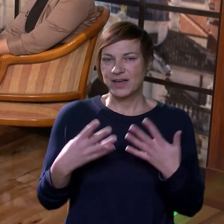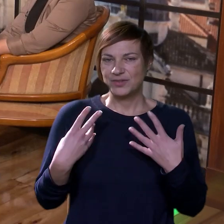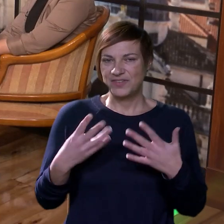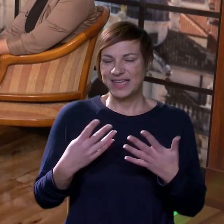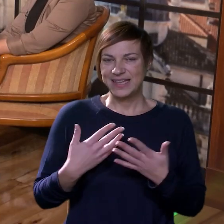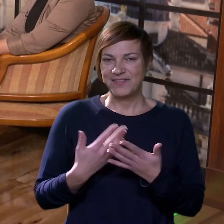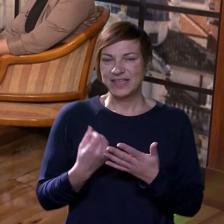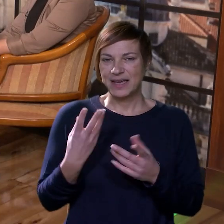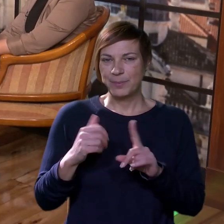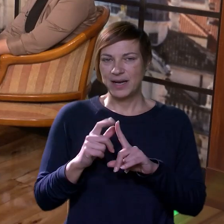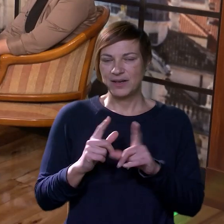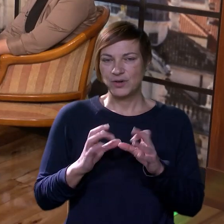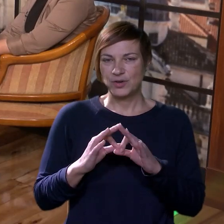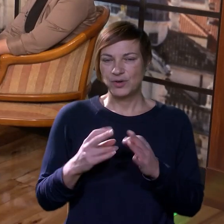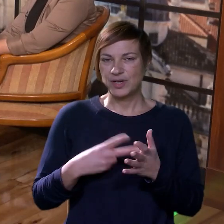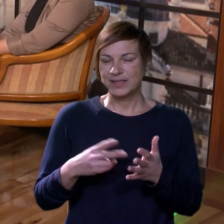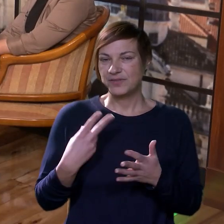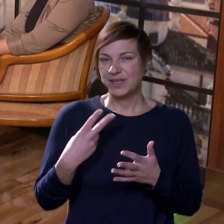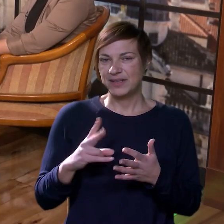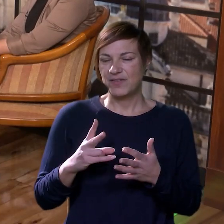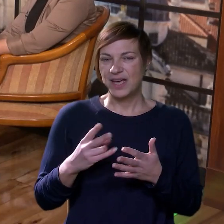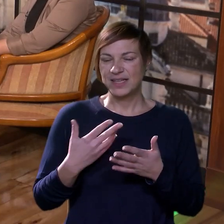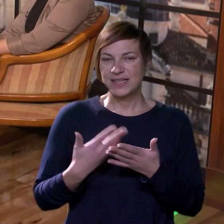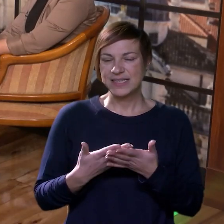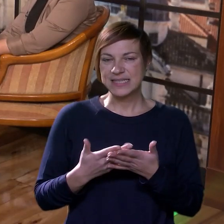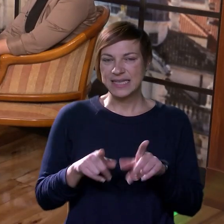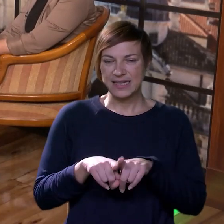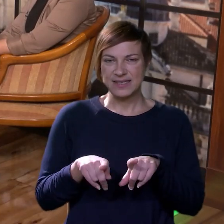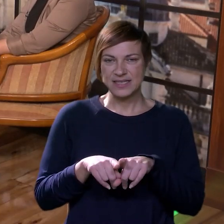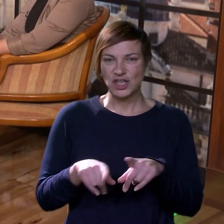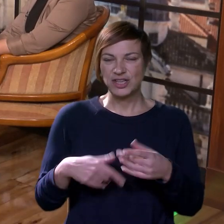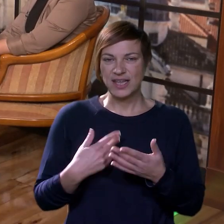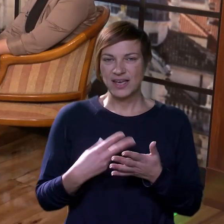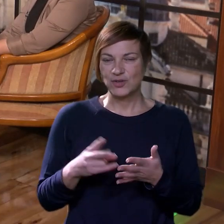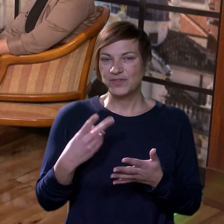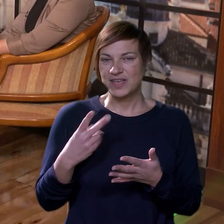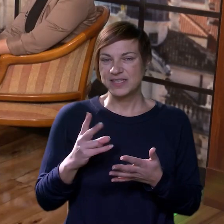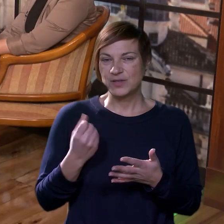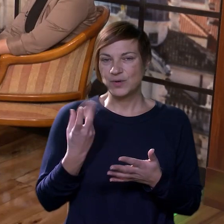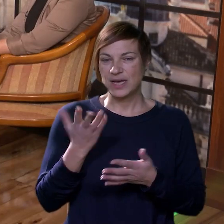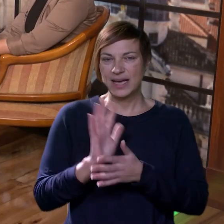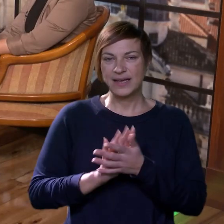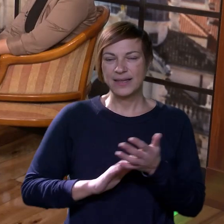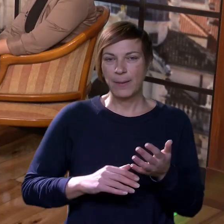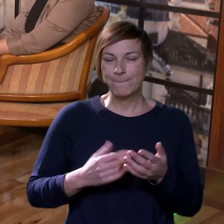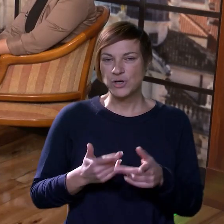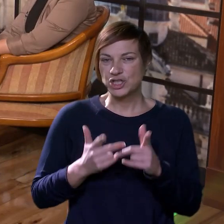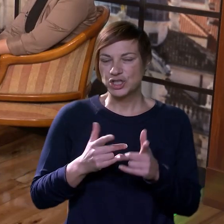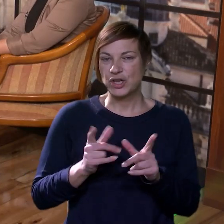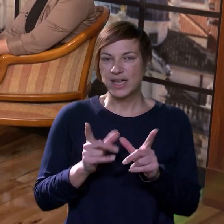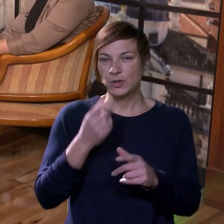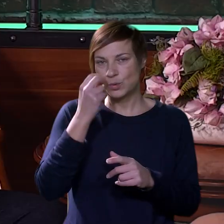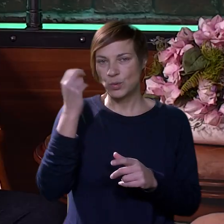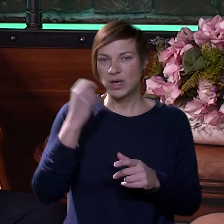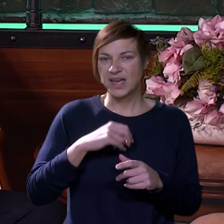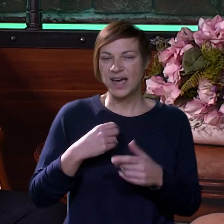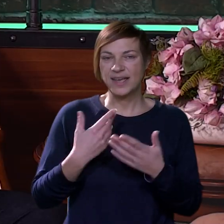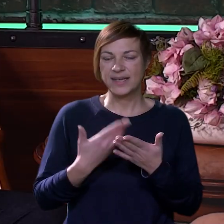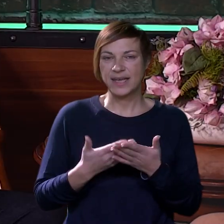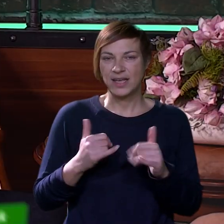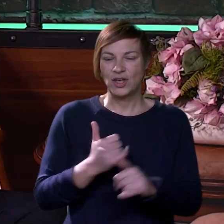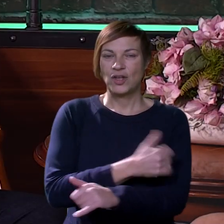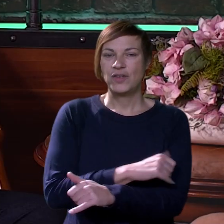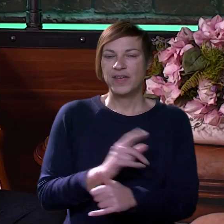2019. kad je bila korona, 2020. isto tako, 2022. kad je počeo rat u Ukrajini. Tako